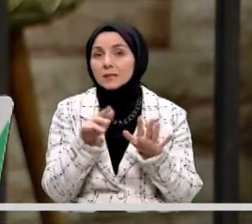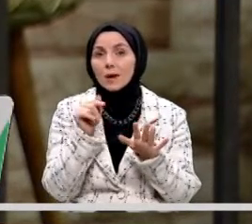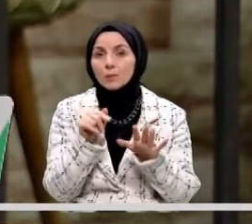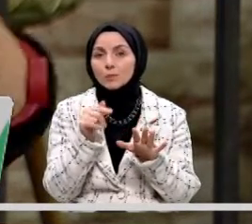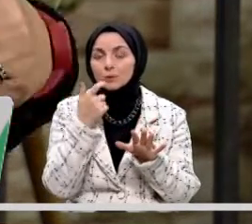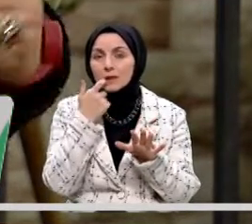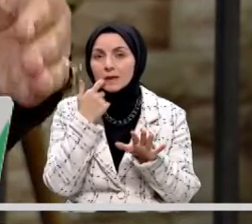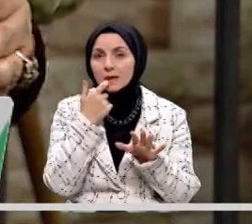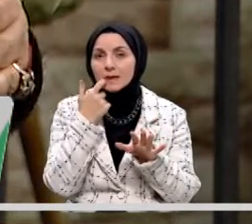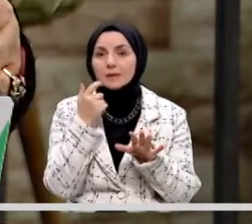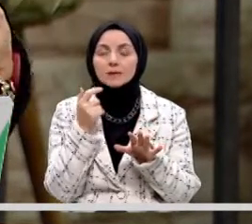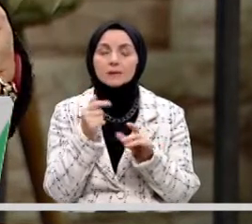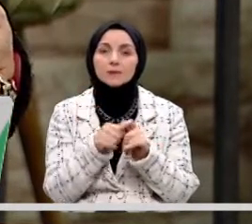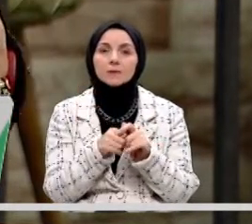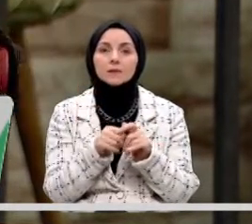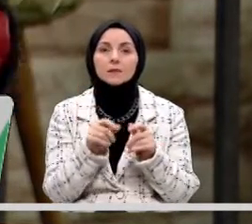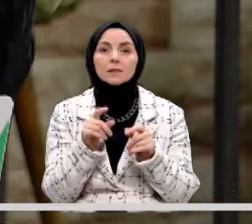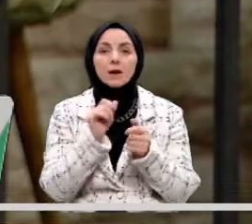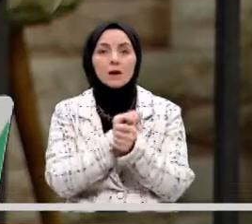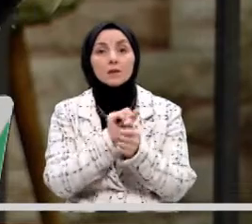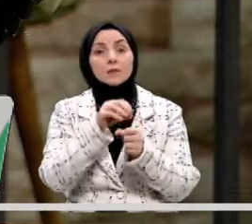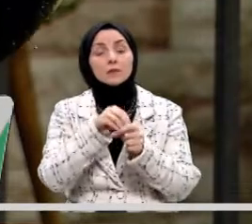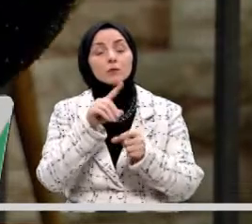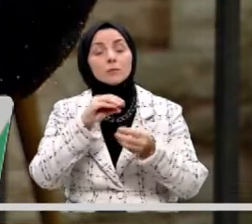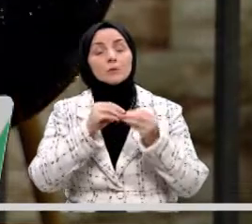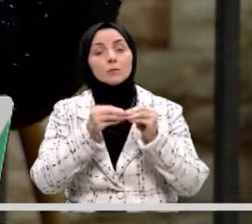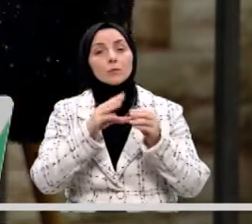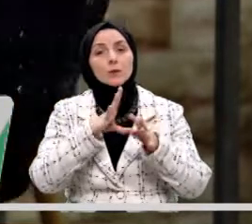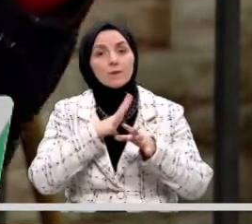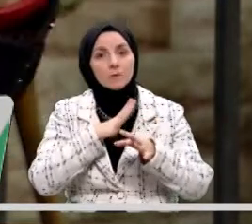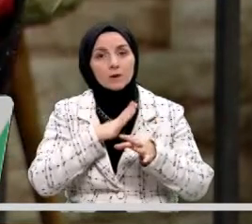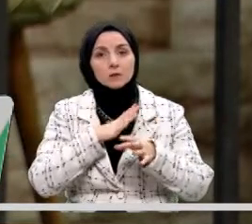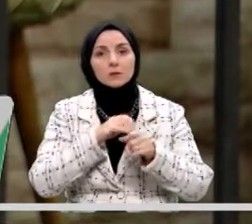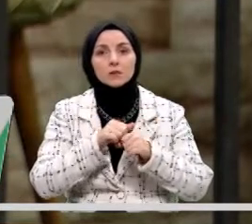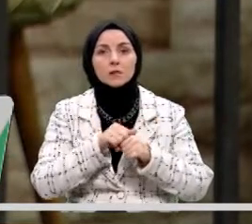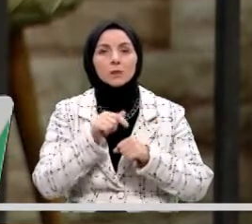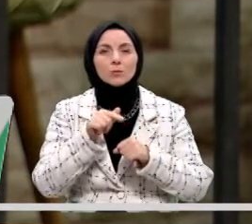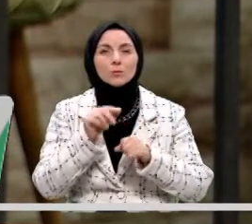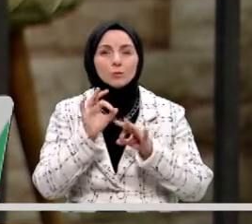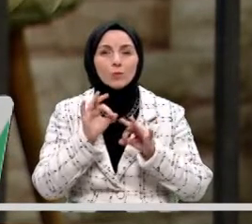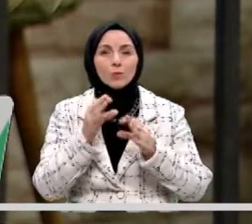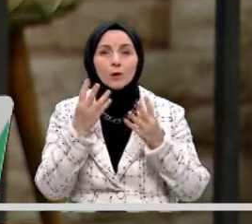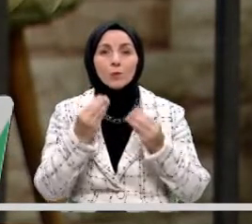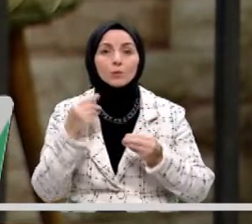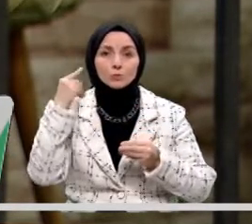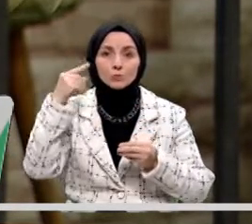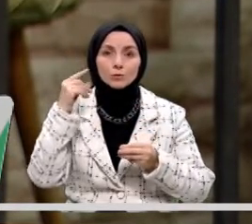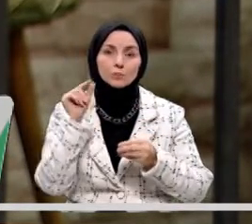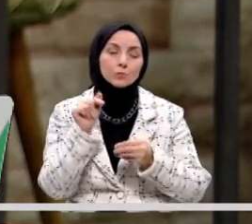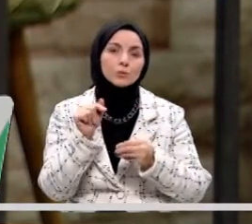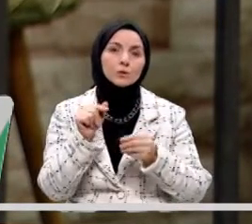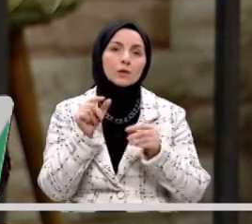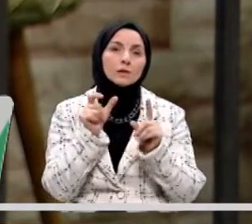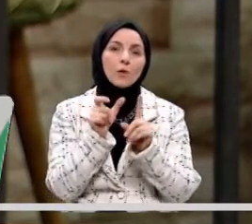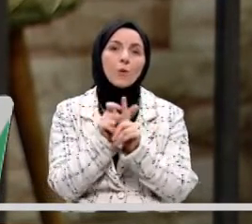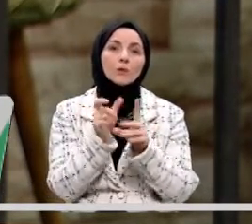çıktı Hani suyun ilk başı Burası çeşmeden gelince bulanmadı buradan bulandı diye düşünüp belki Buradan tedbir almamız gerekiyor ne